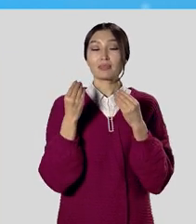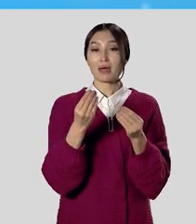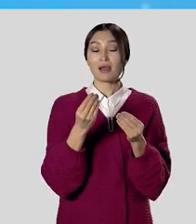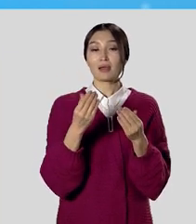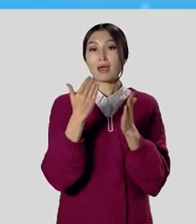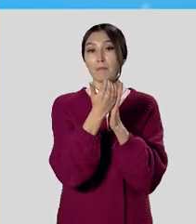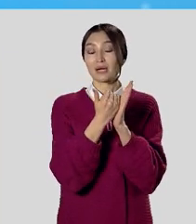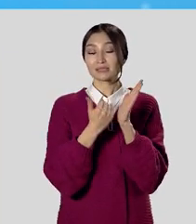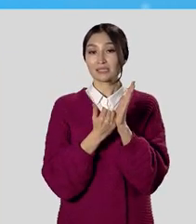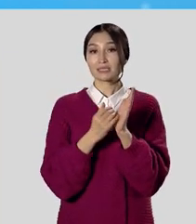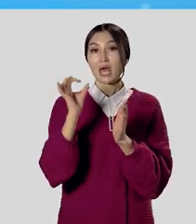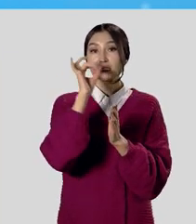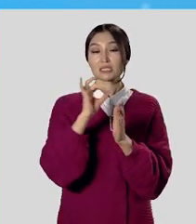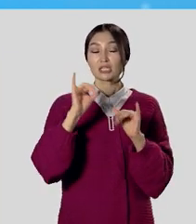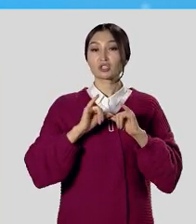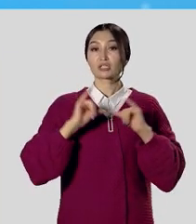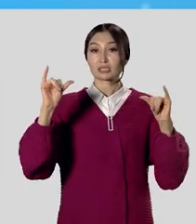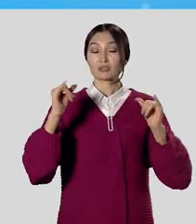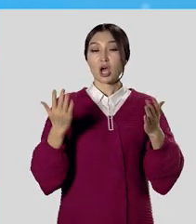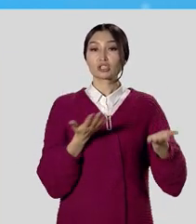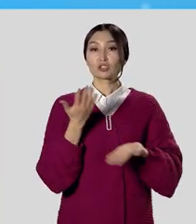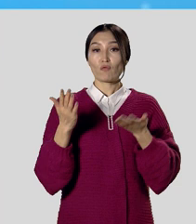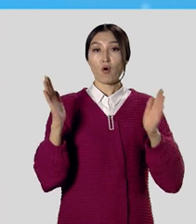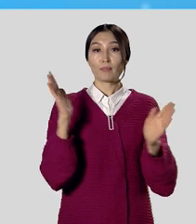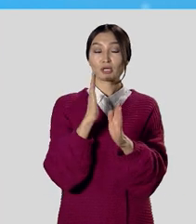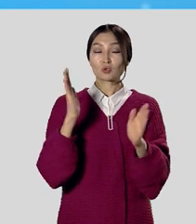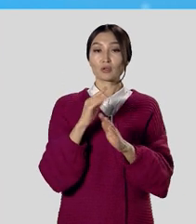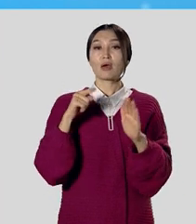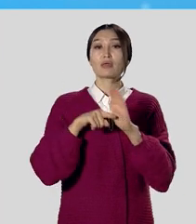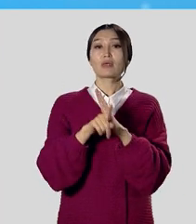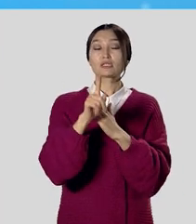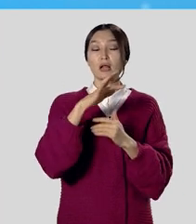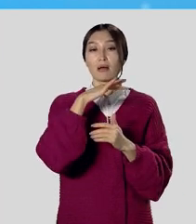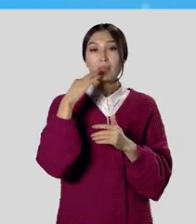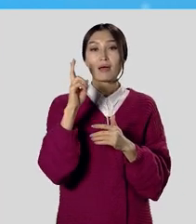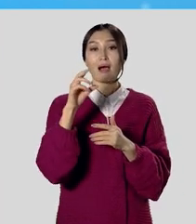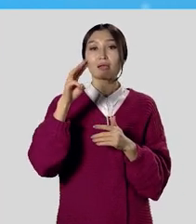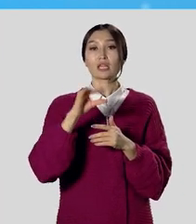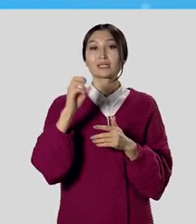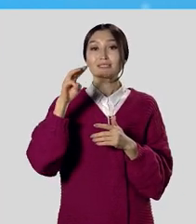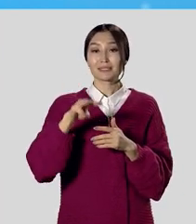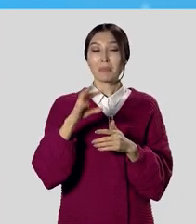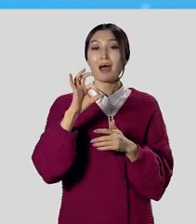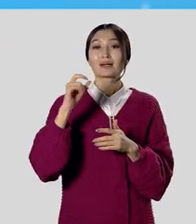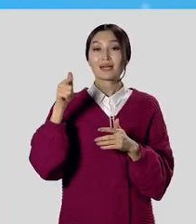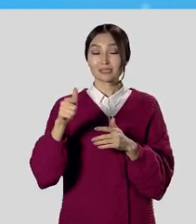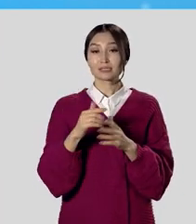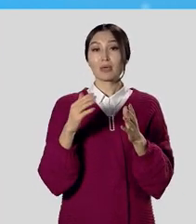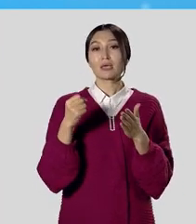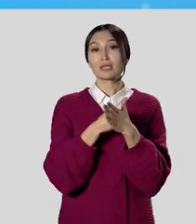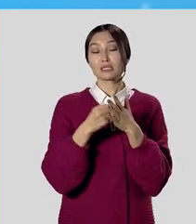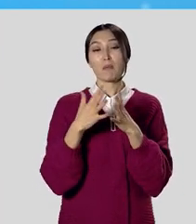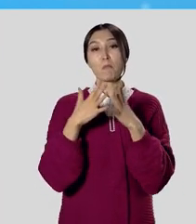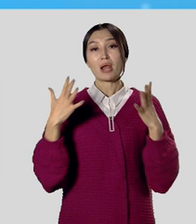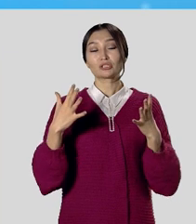процессе исторического развития живой природы начало многоклеточным организмам и достигли